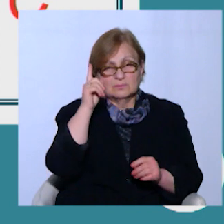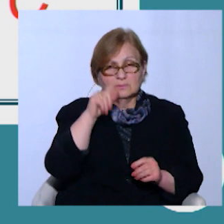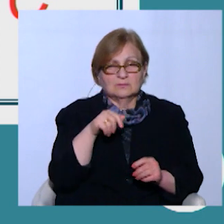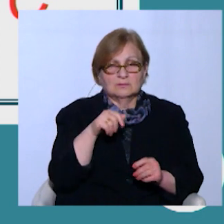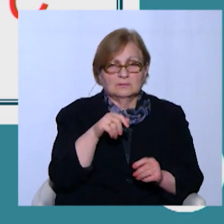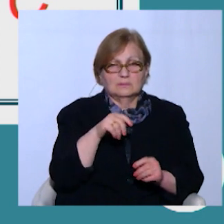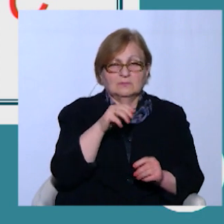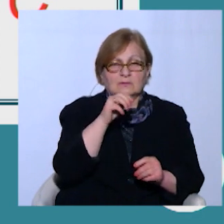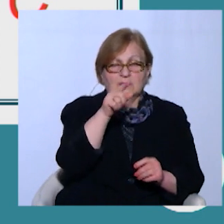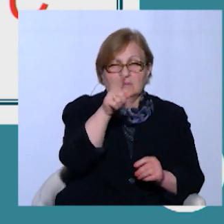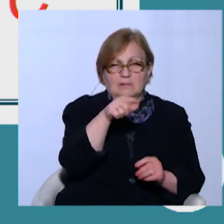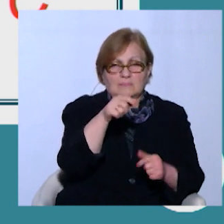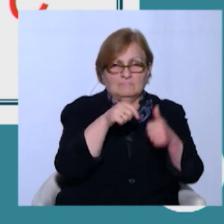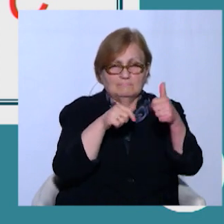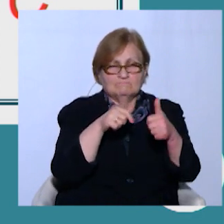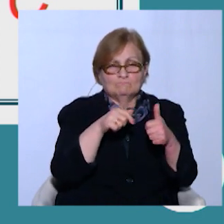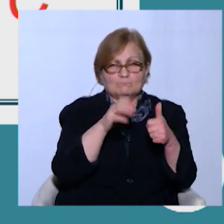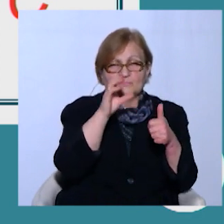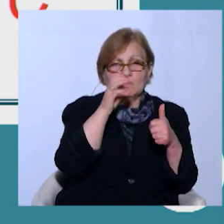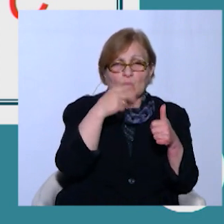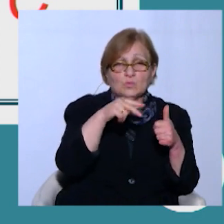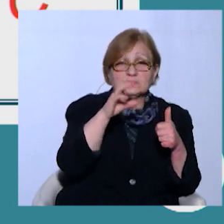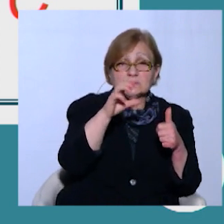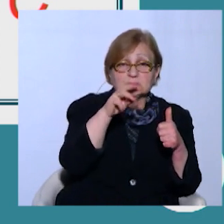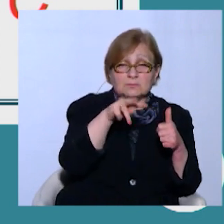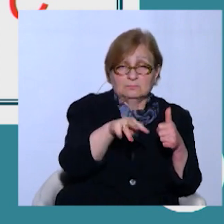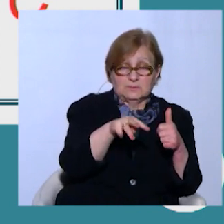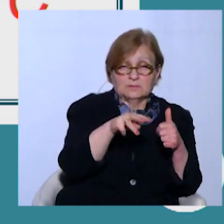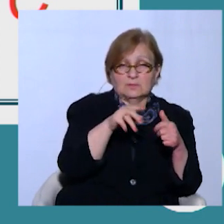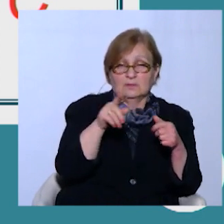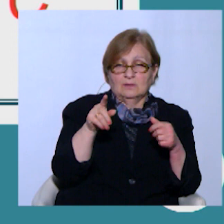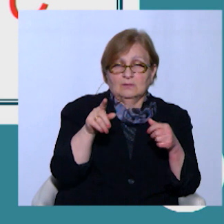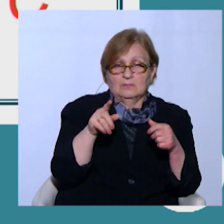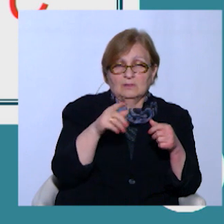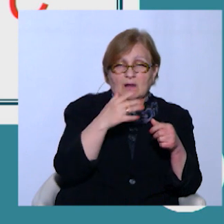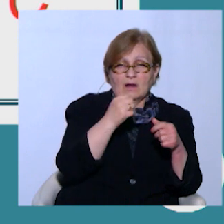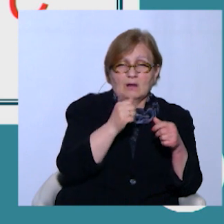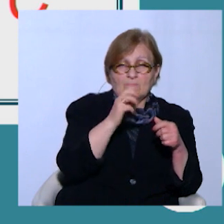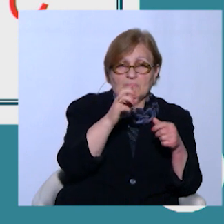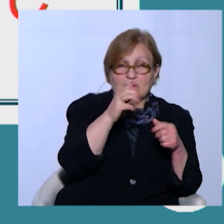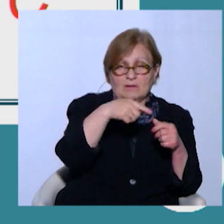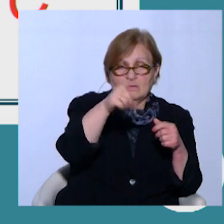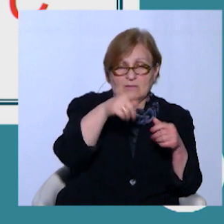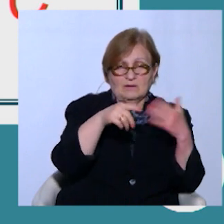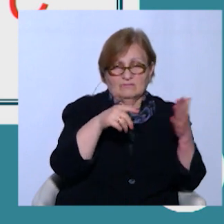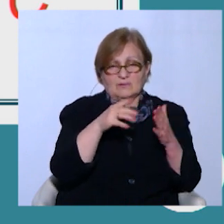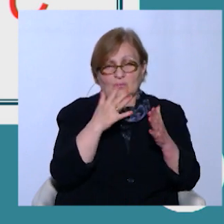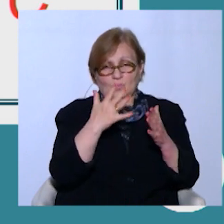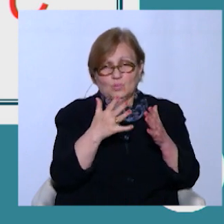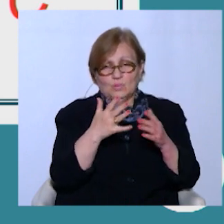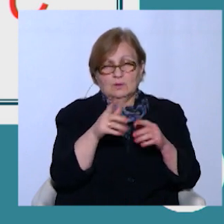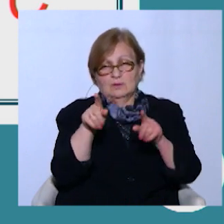რომ ABC სამკუთხედის ფართობია 20 სანტიმეტრ კვადრატი. AB გვერდი ვიცით არის 5, A პირველი, B პირველი, მისი